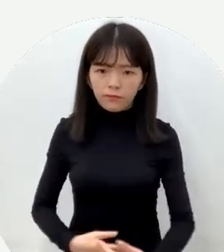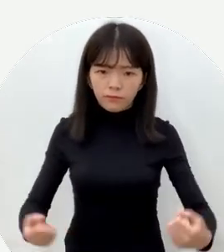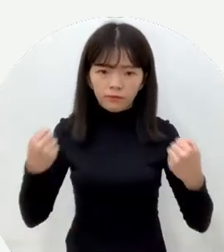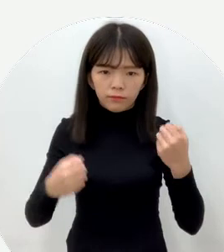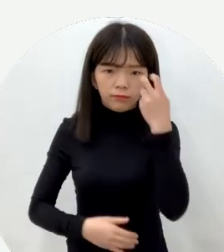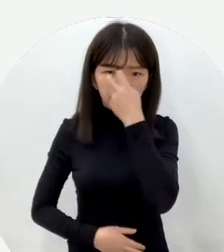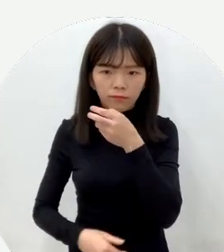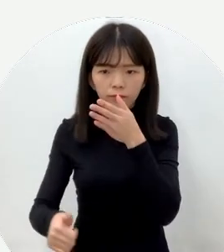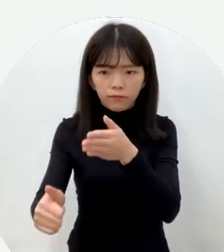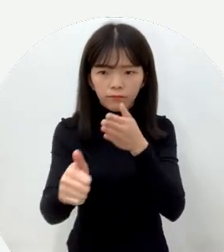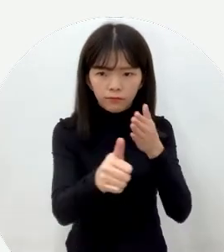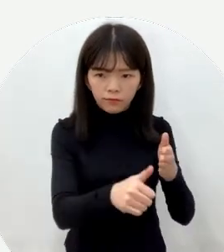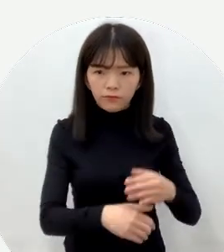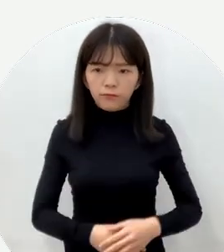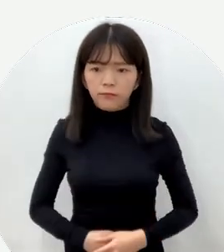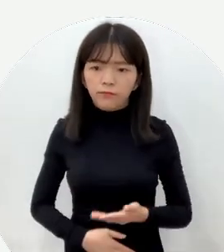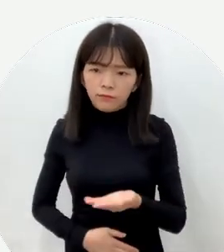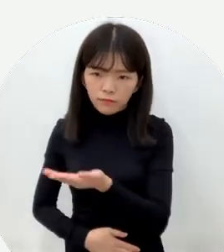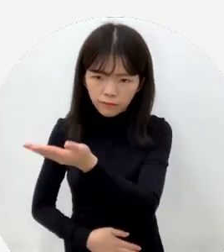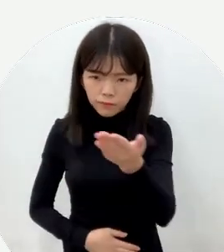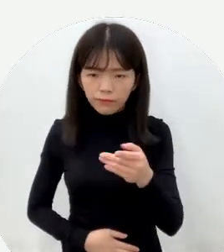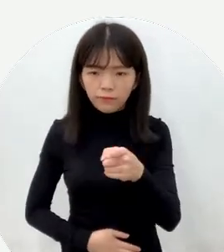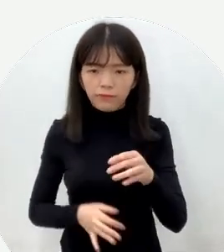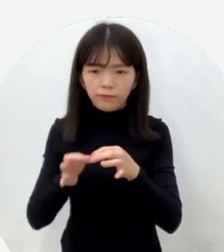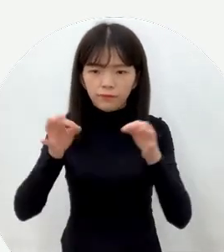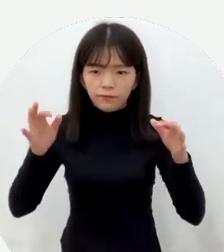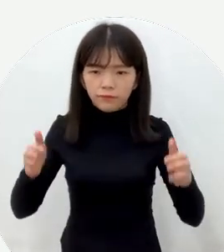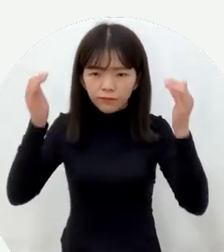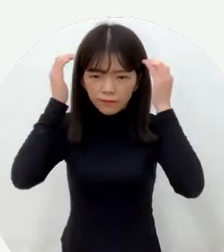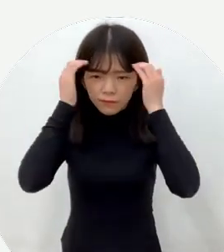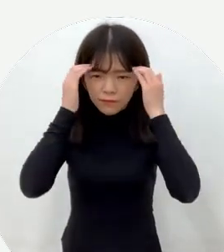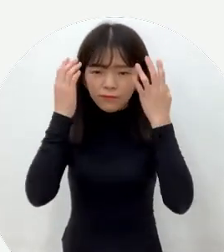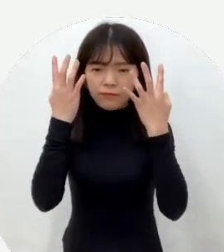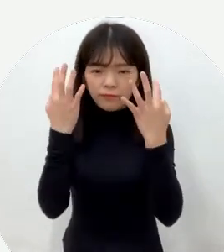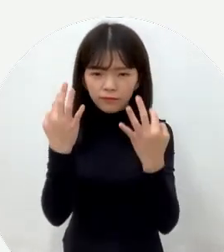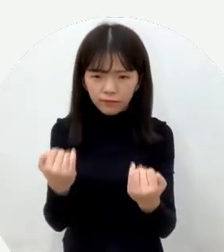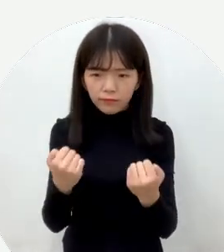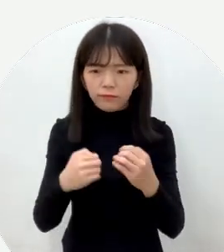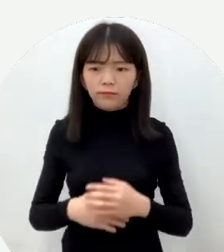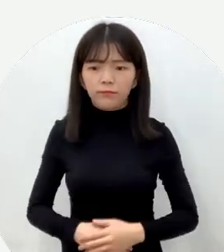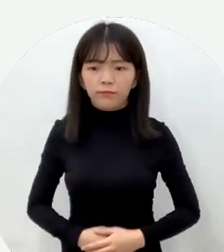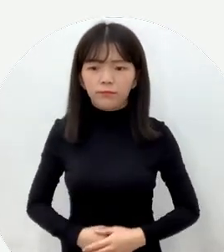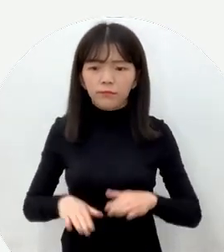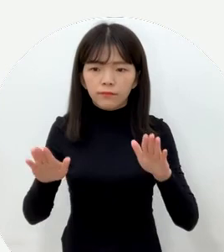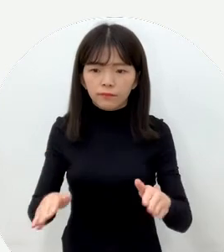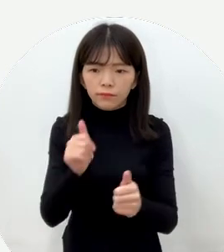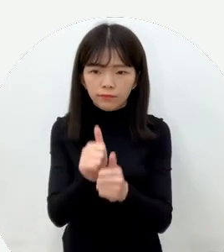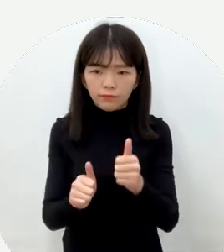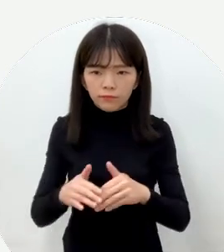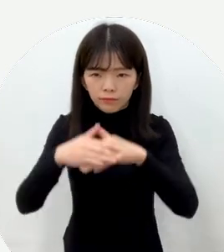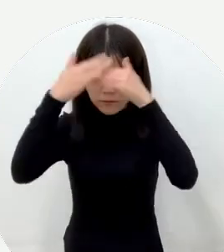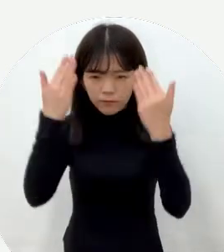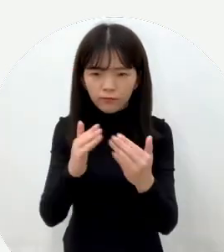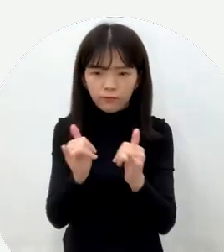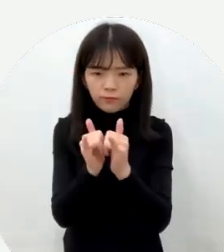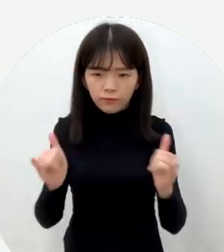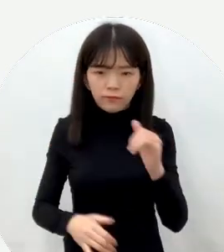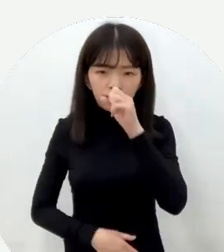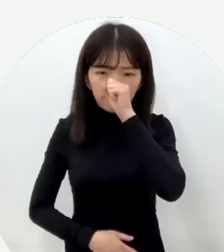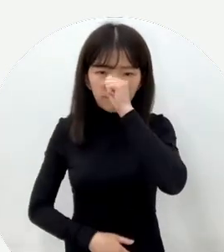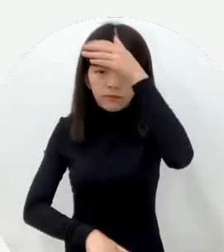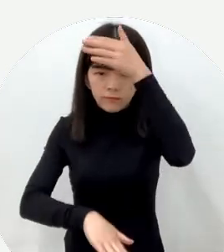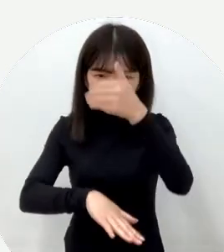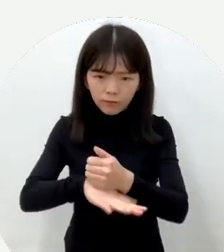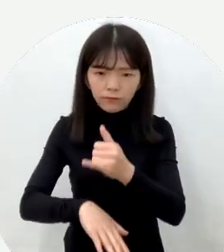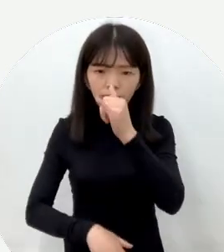마음으로 최상의 컨디션을 유지하세요. 여러분, 그동안 고생 많이 하셨습니다. 이번 시험에서 모든